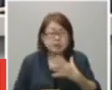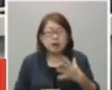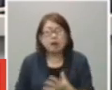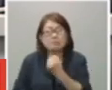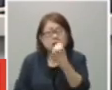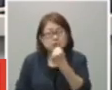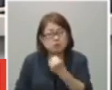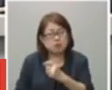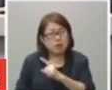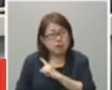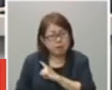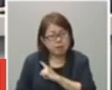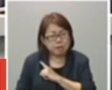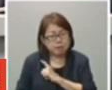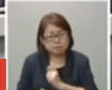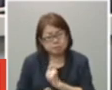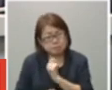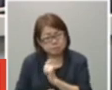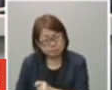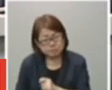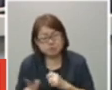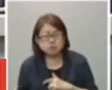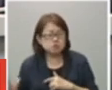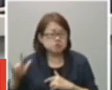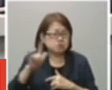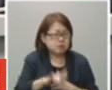พาณิชย์ครับไปรับประชาชนของเขากลับบ้าน